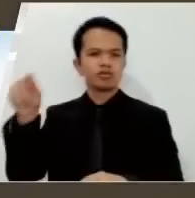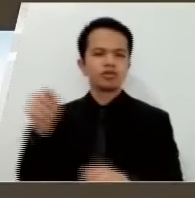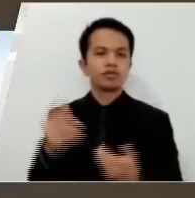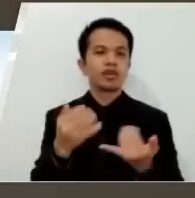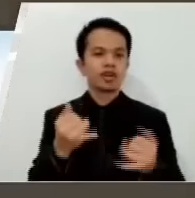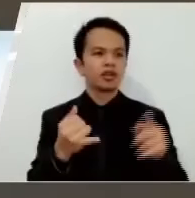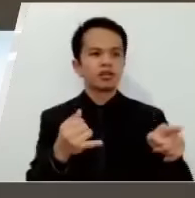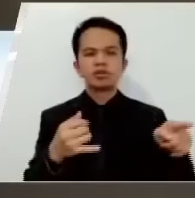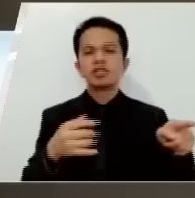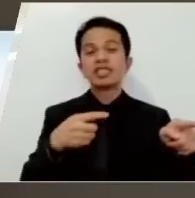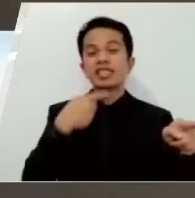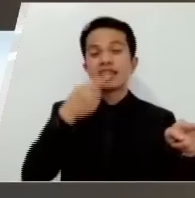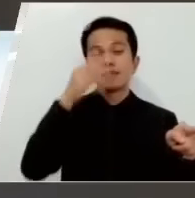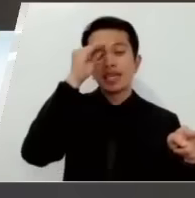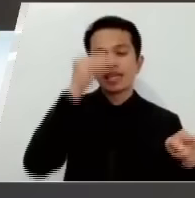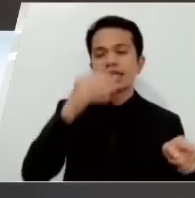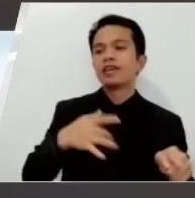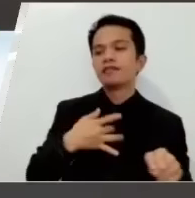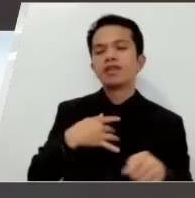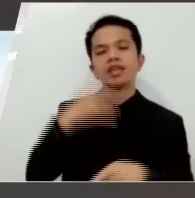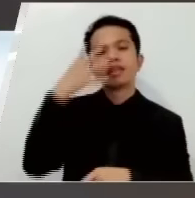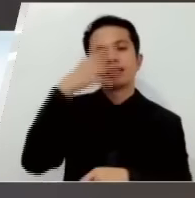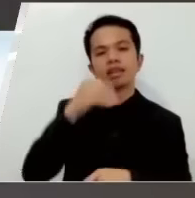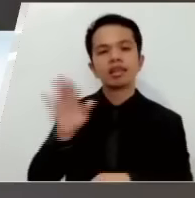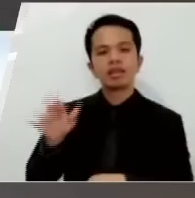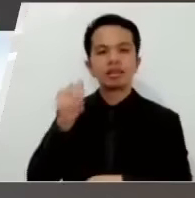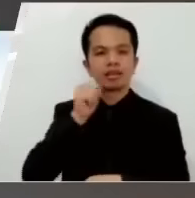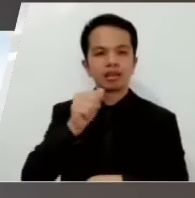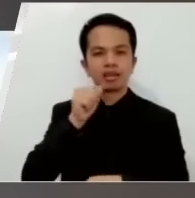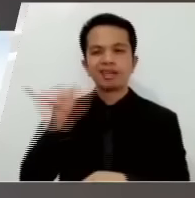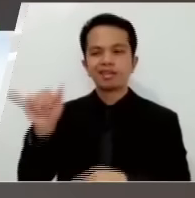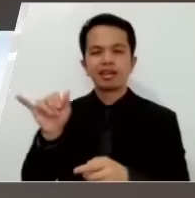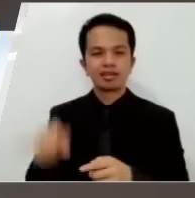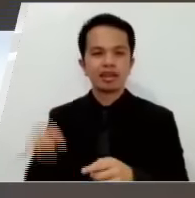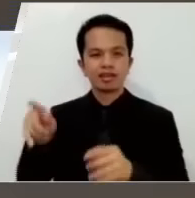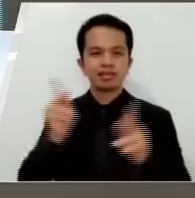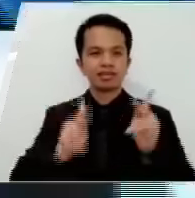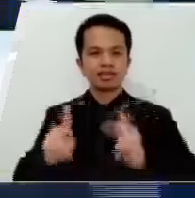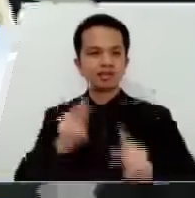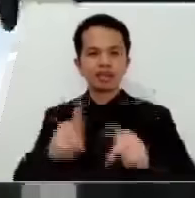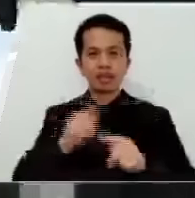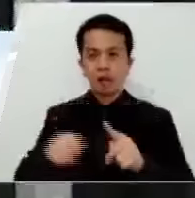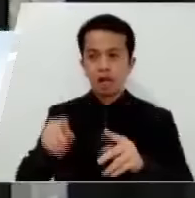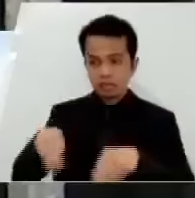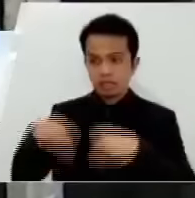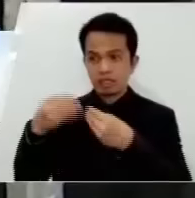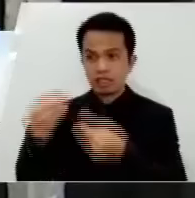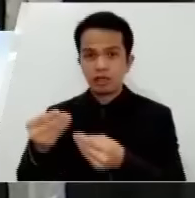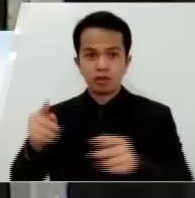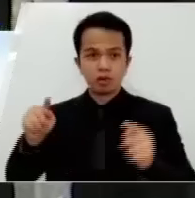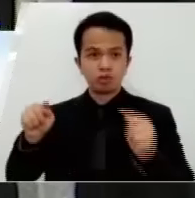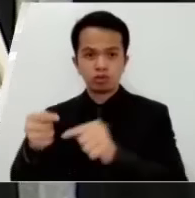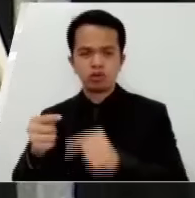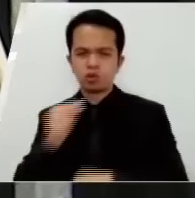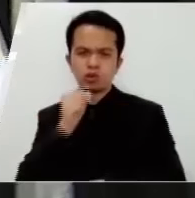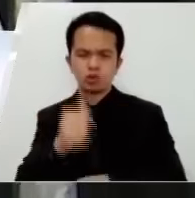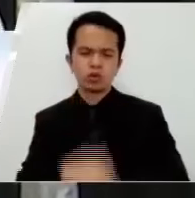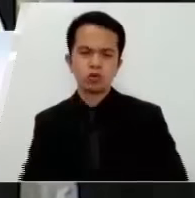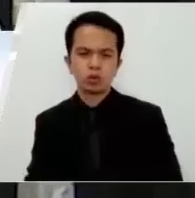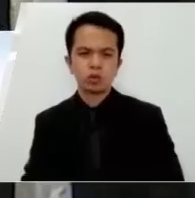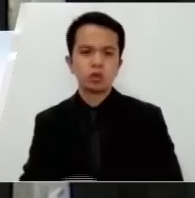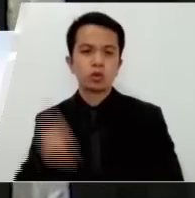na isang noontime show host at performer. Pero wala raw siyang balak saktan ng biktima. Sinabi ko na pakista